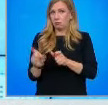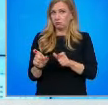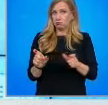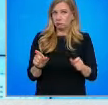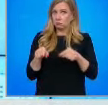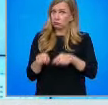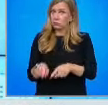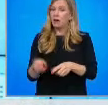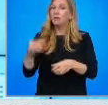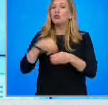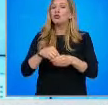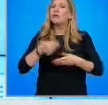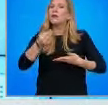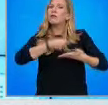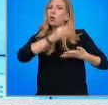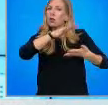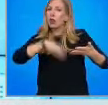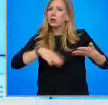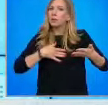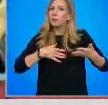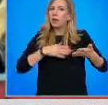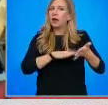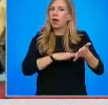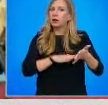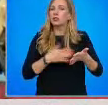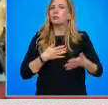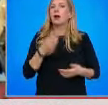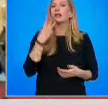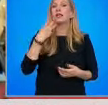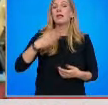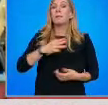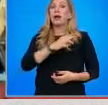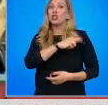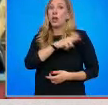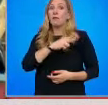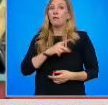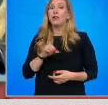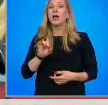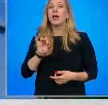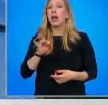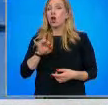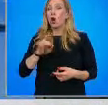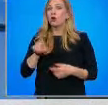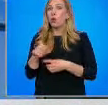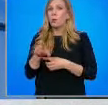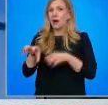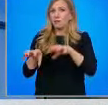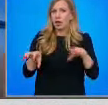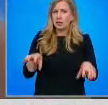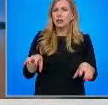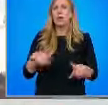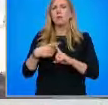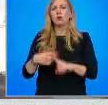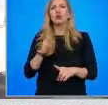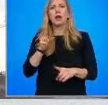включително и в доклада се съдържат данни за трима шефове на районни управления. Има ръководител на сектор КАТ и така